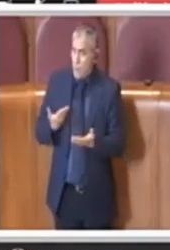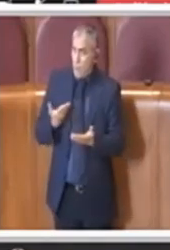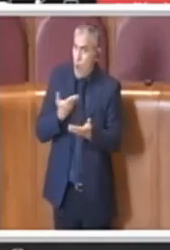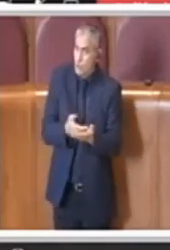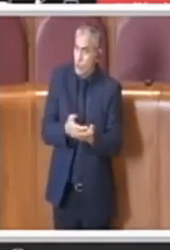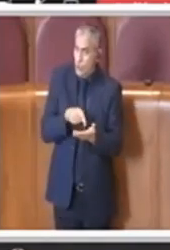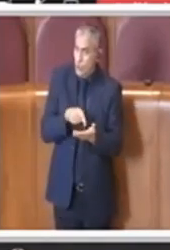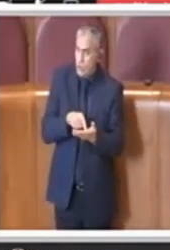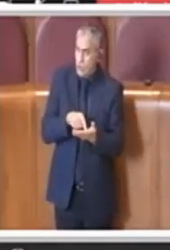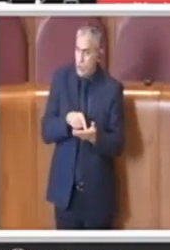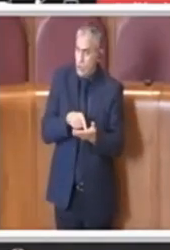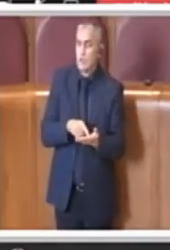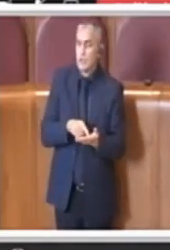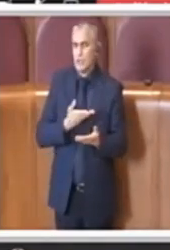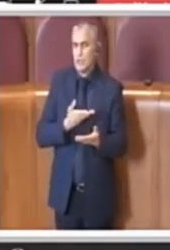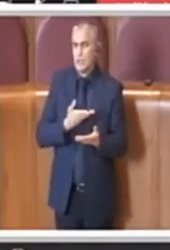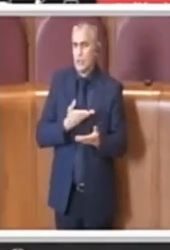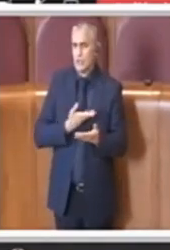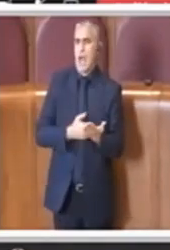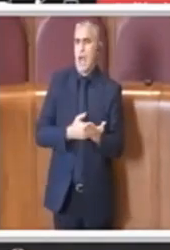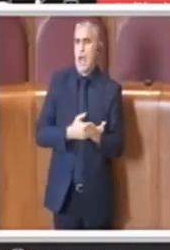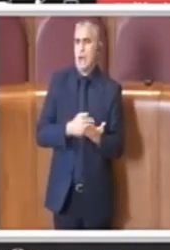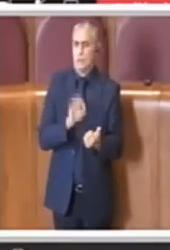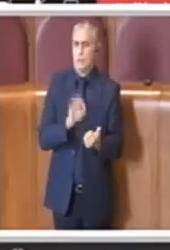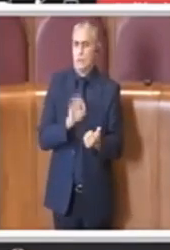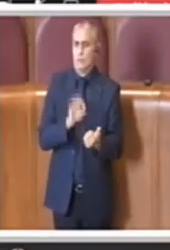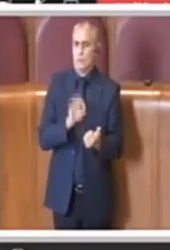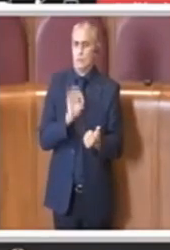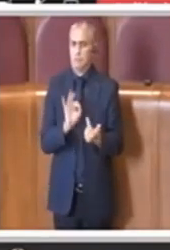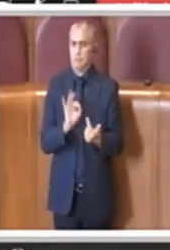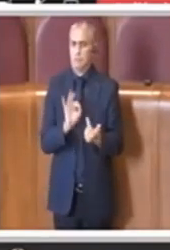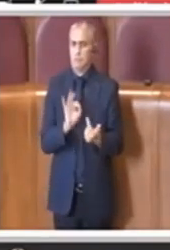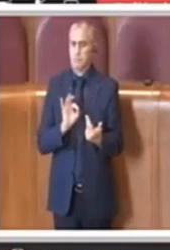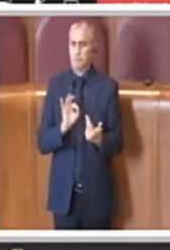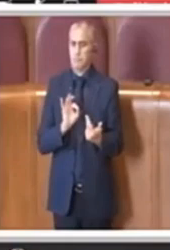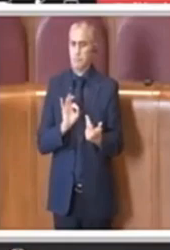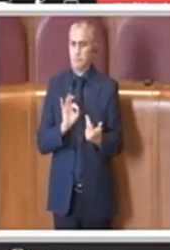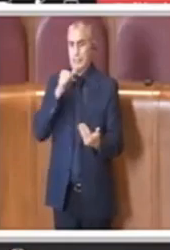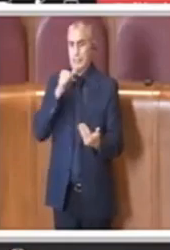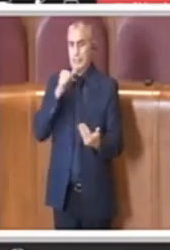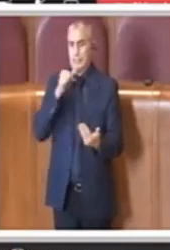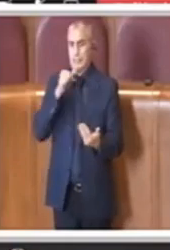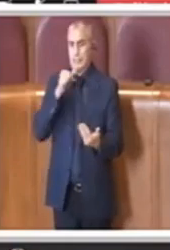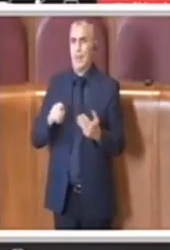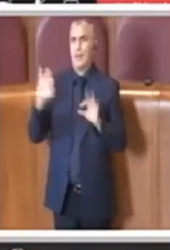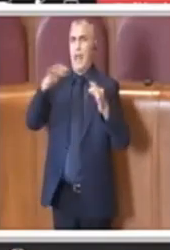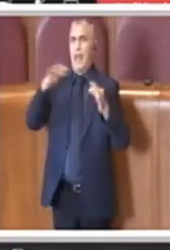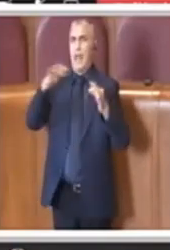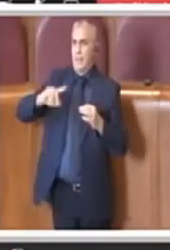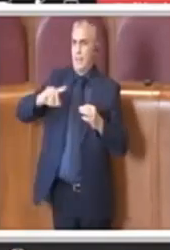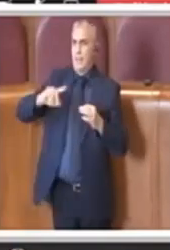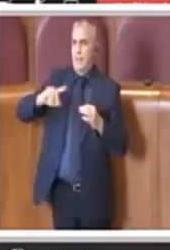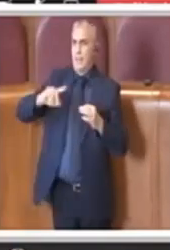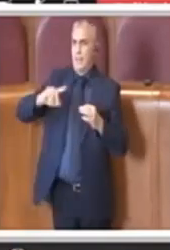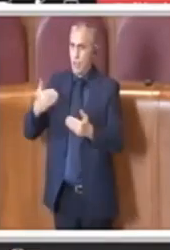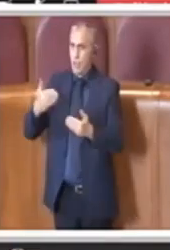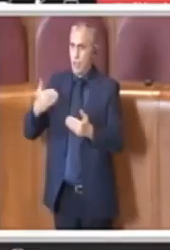atto dove declinavano appunto degli indirizzi utili al mitigamento ambientale, indirizzi che questa